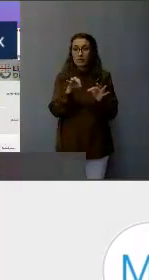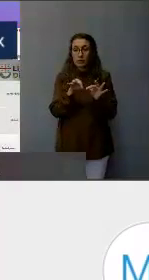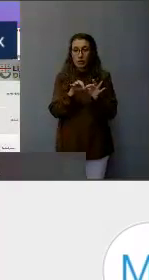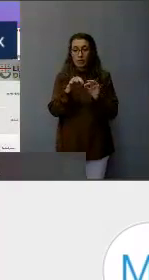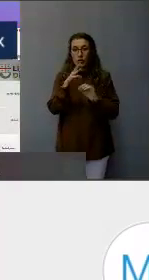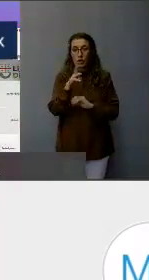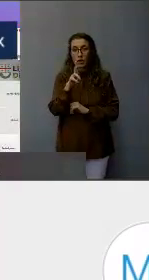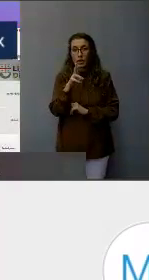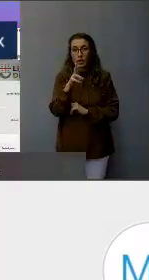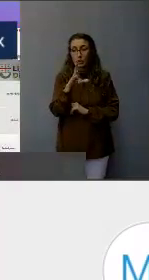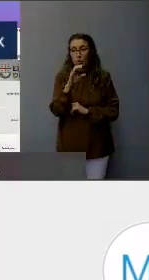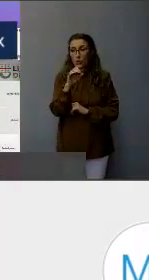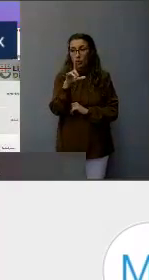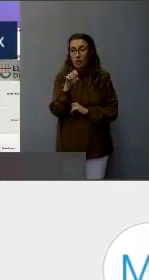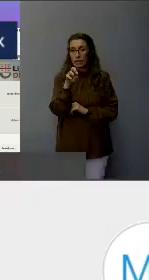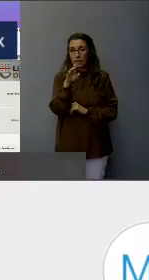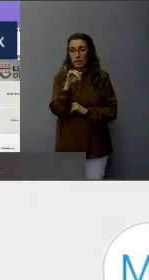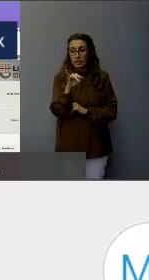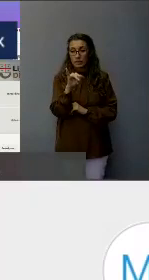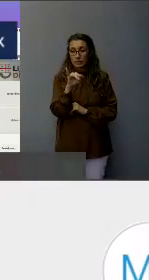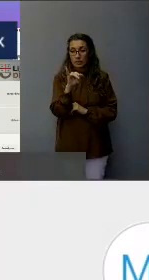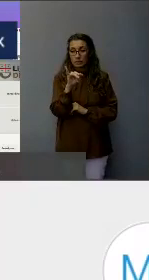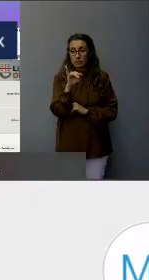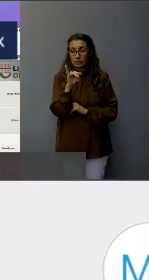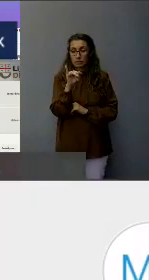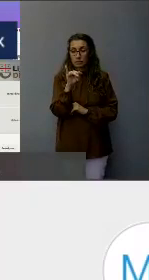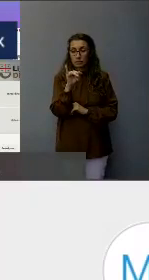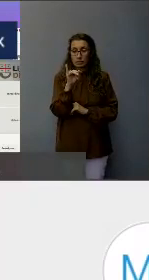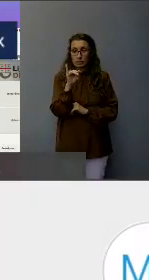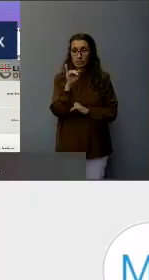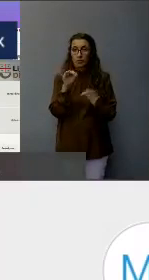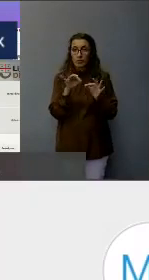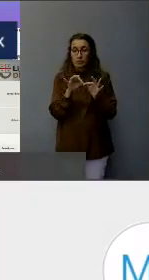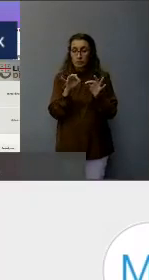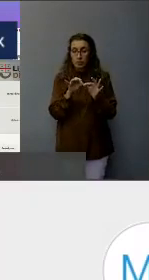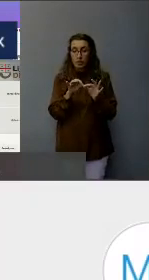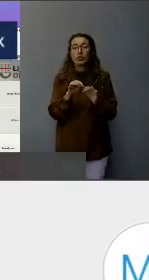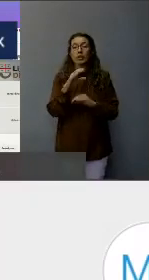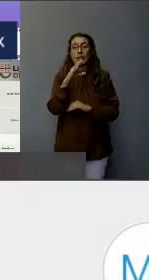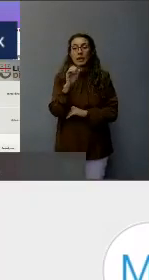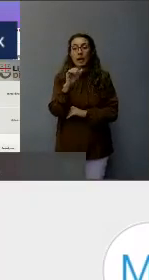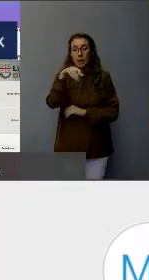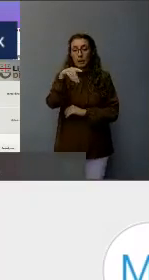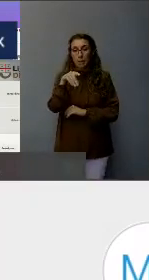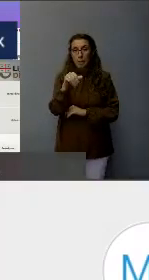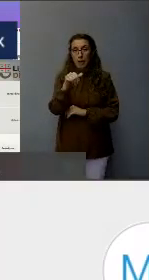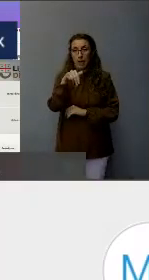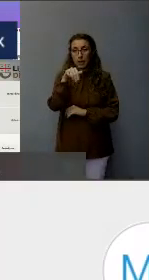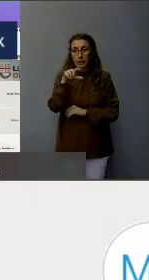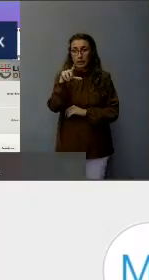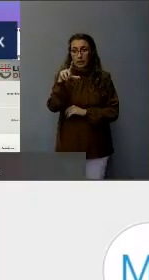considera bruccoleri volevo consigliere campanella